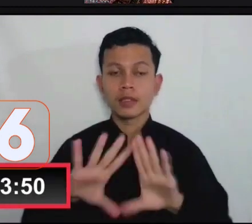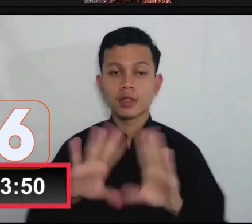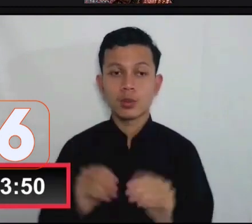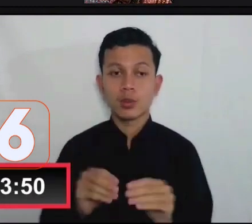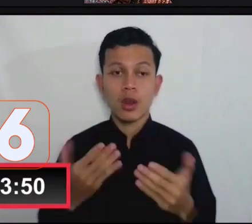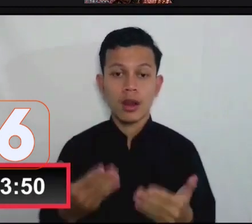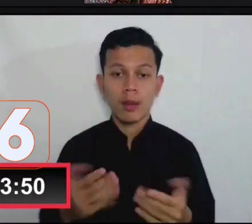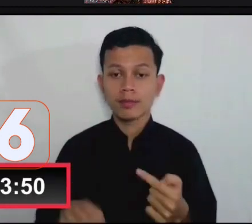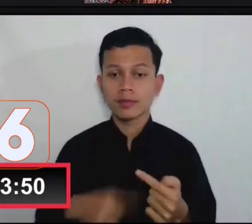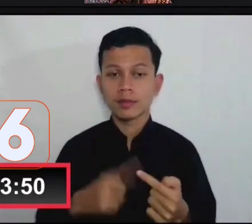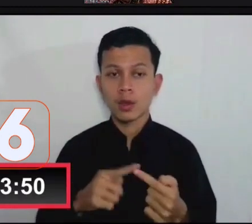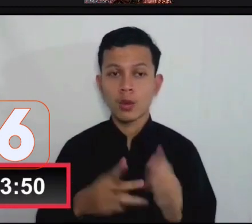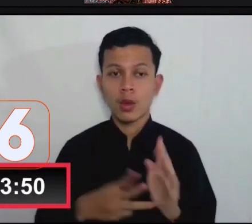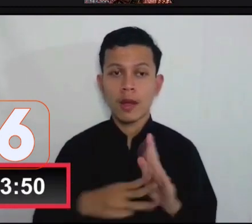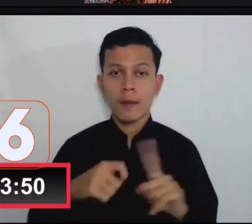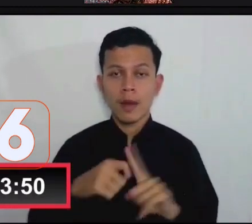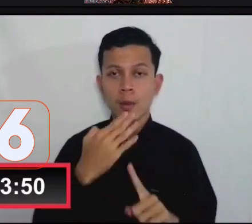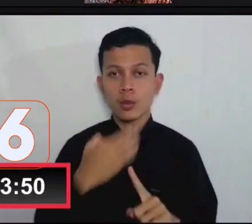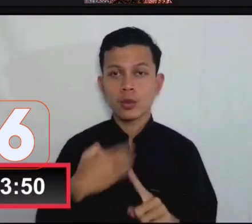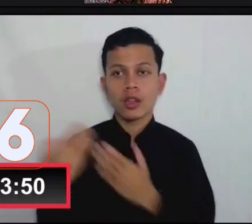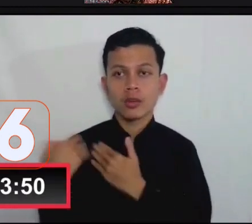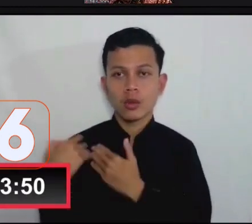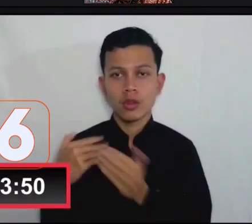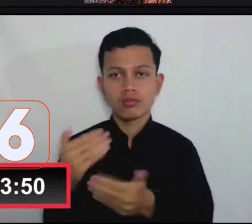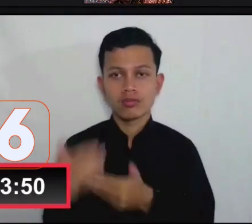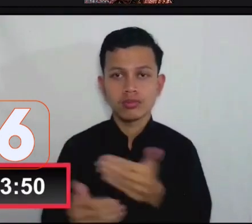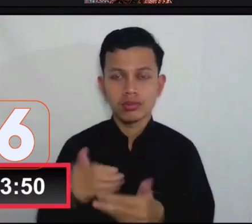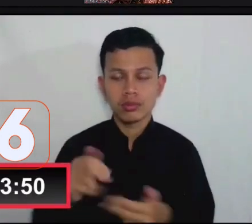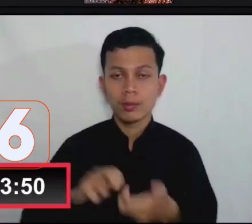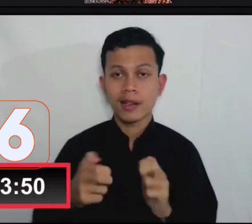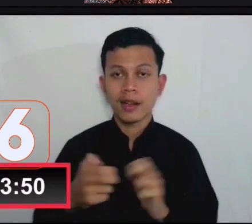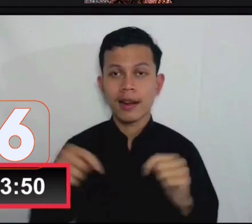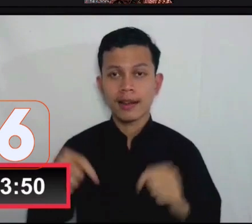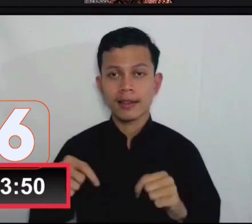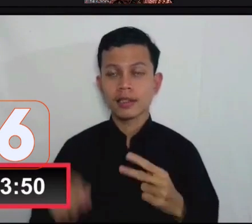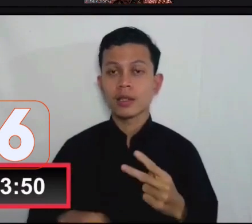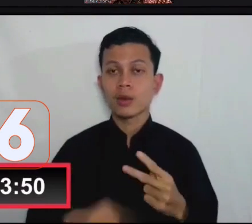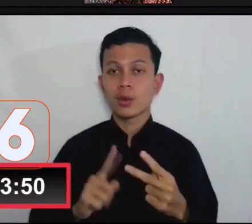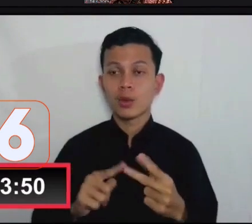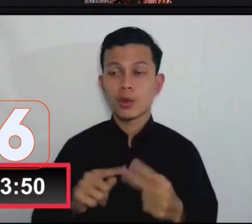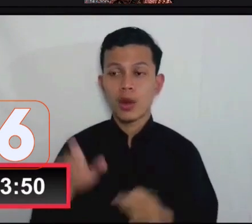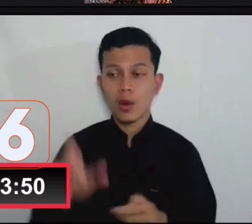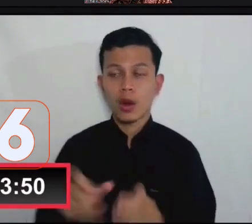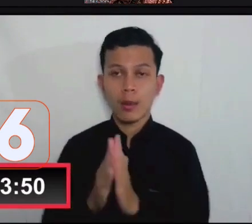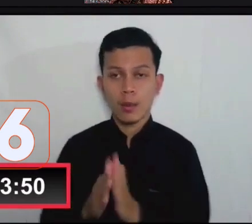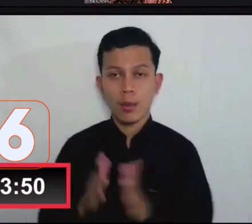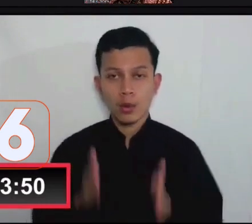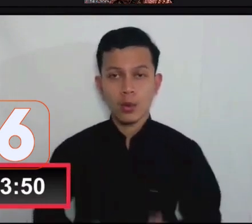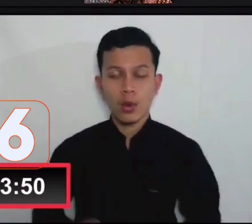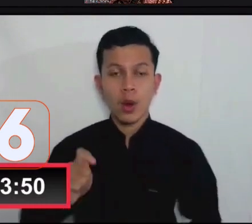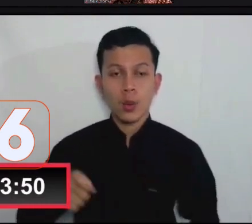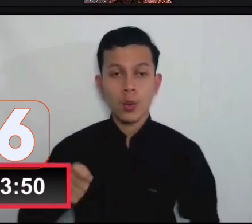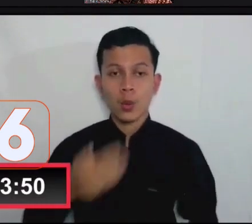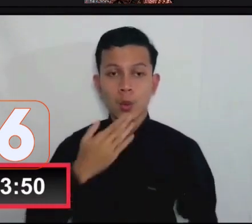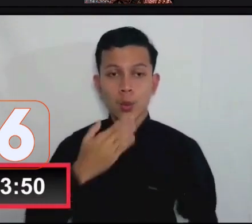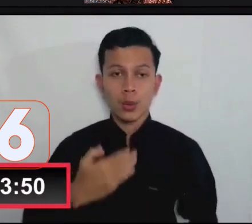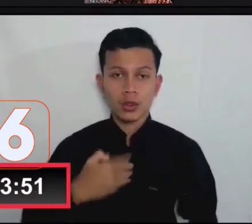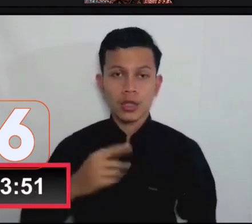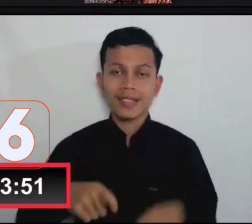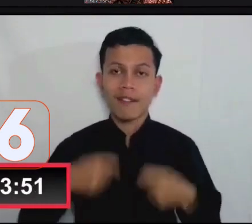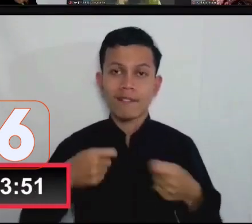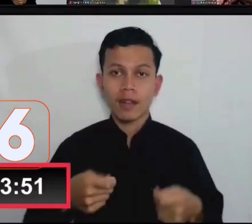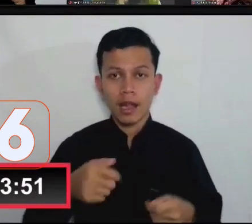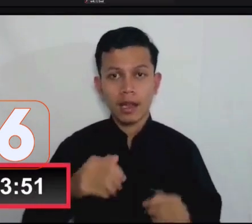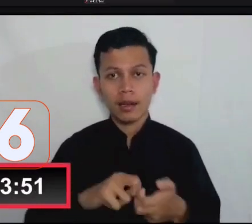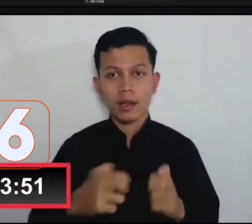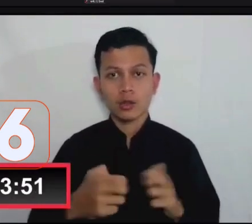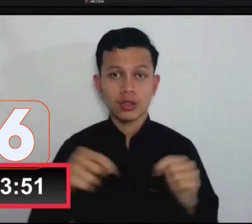mahkamah berbenang dengan permohonan pemohon dua pemohon memiliki kedudukan hukum untuk mengajukan permohonan aku